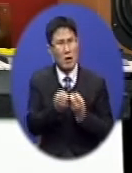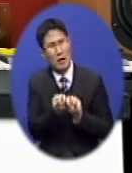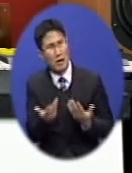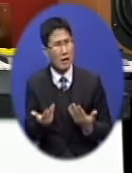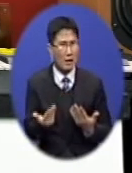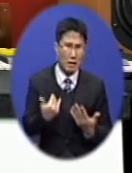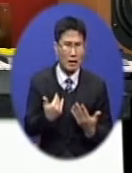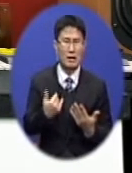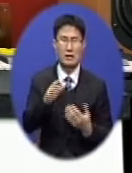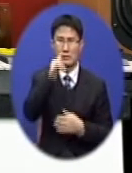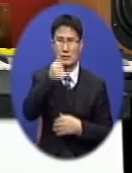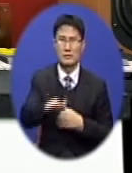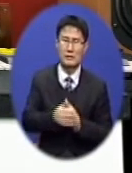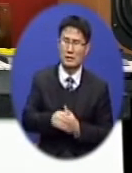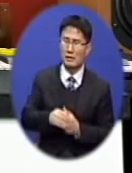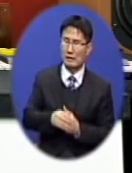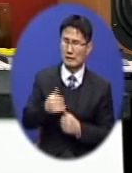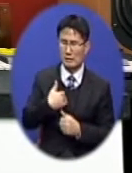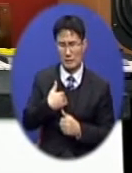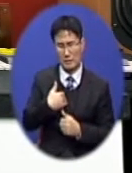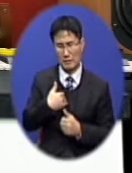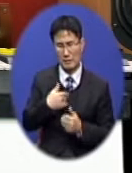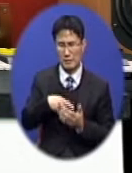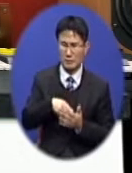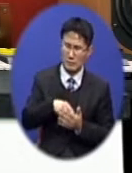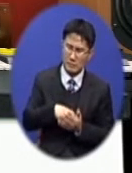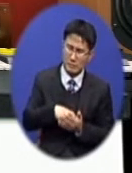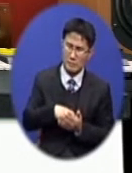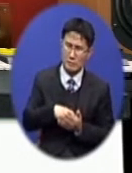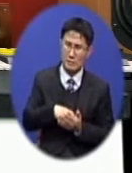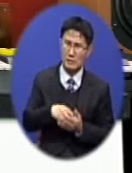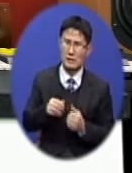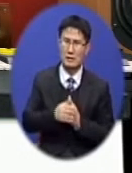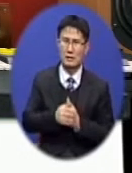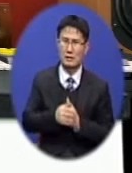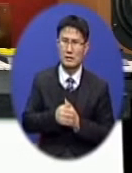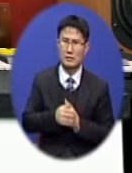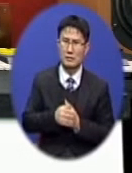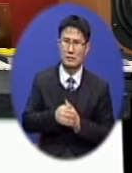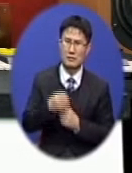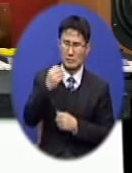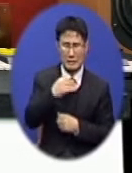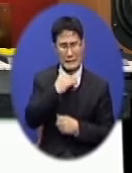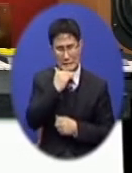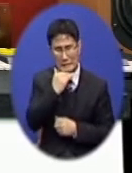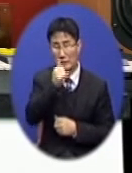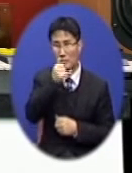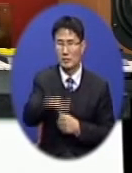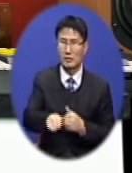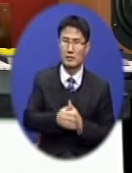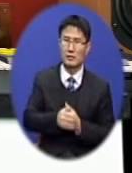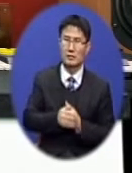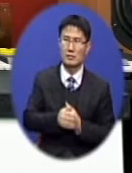모르더라고요. 당했다고. 그래서 저는 다리 힘이 빠져서 쓰릴 뻔했어요. 그렇죠. 그래도 나는 기다리고 있는데 네.